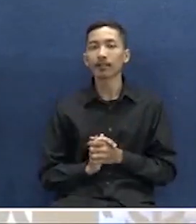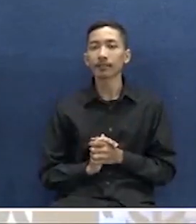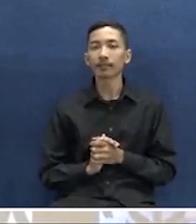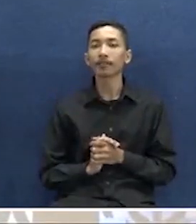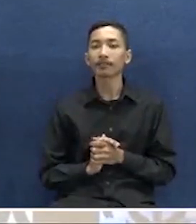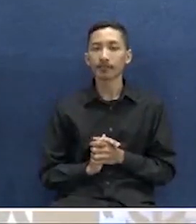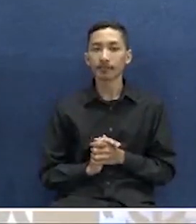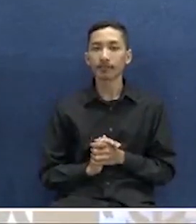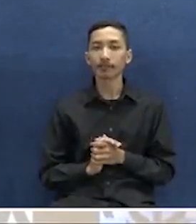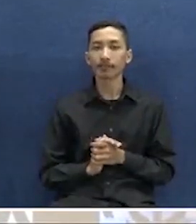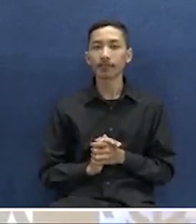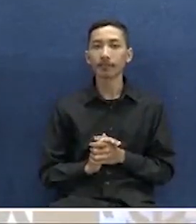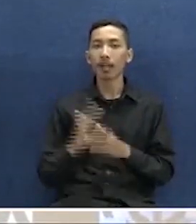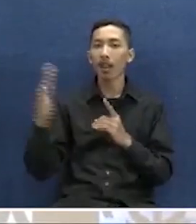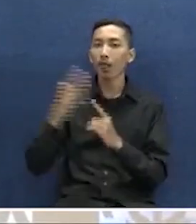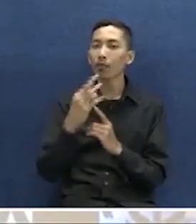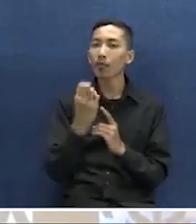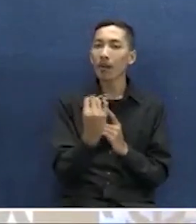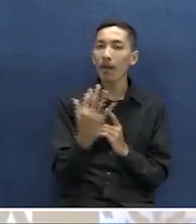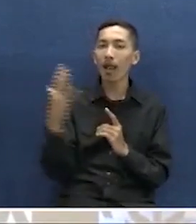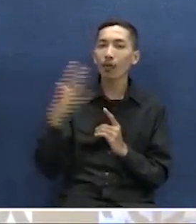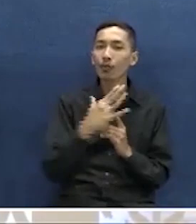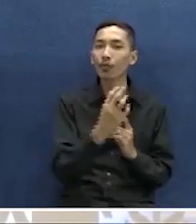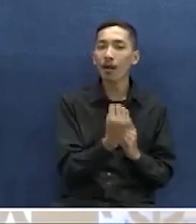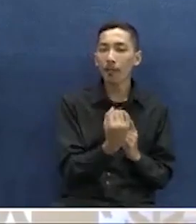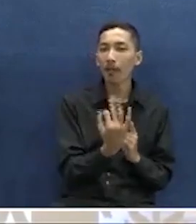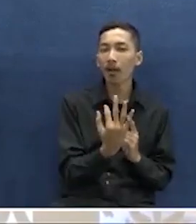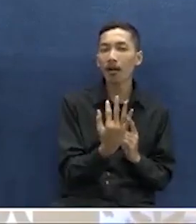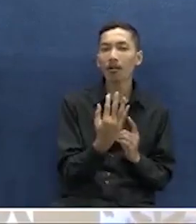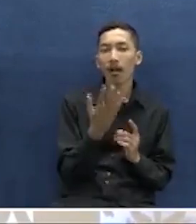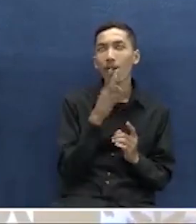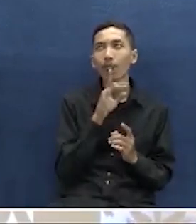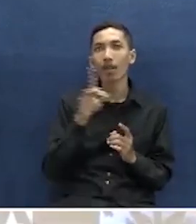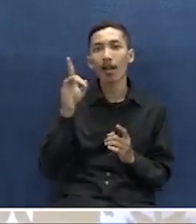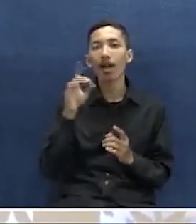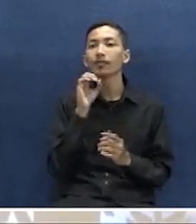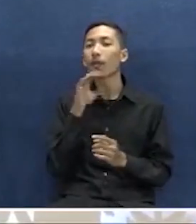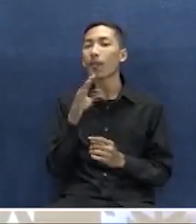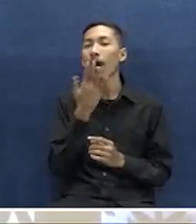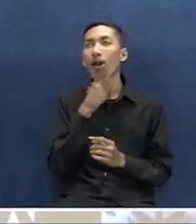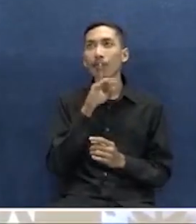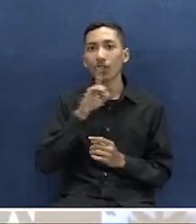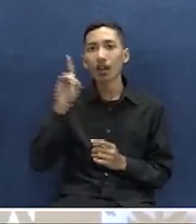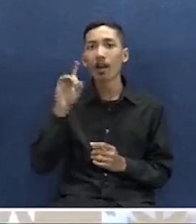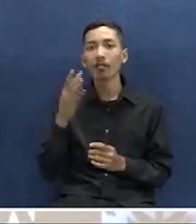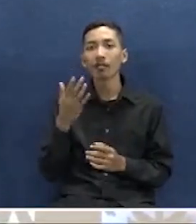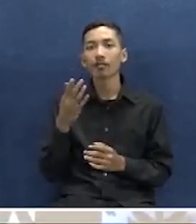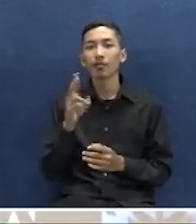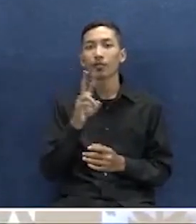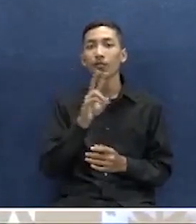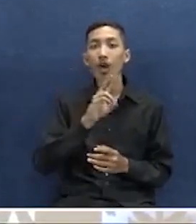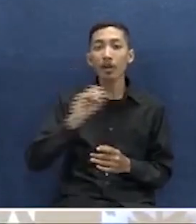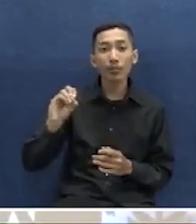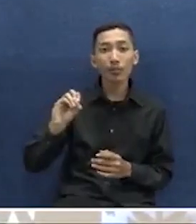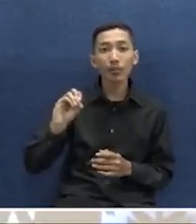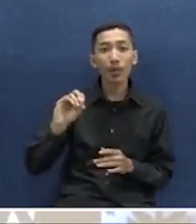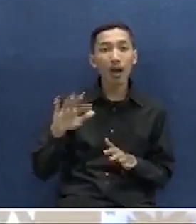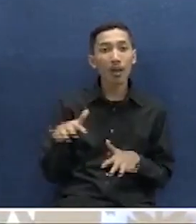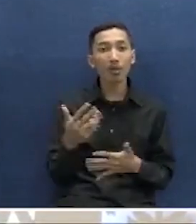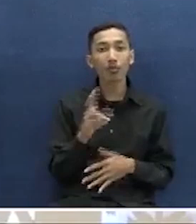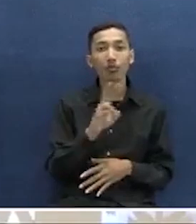segini Alhamdulillah lakunya berapa kau segini Alhamdulillah Hai mau Rp2.000 mau 200 dollar